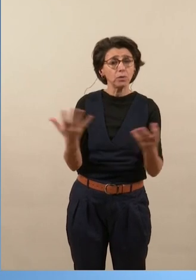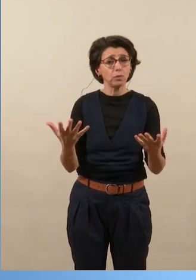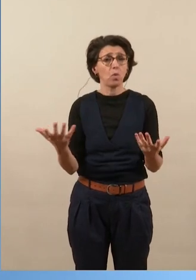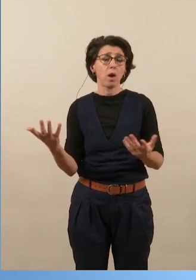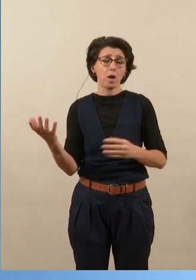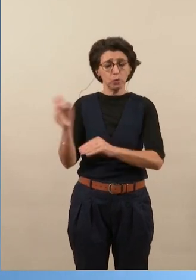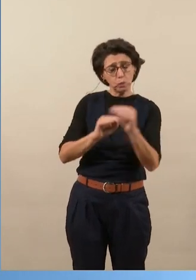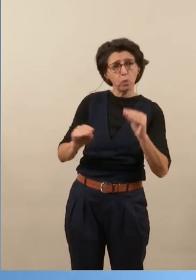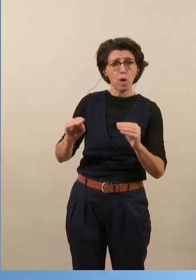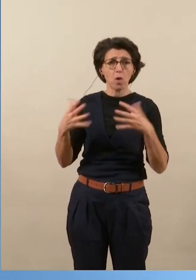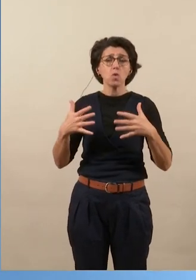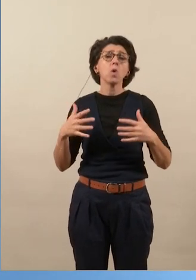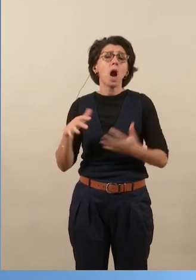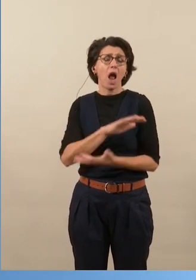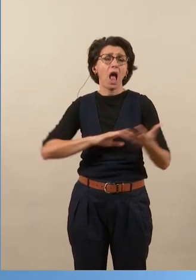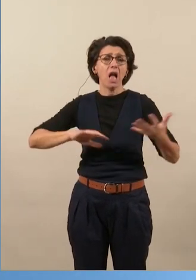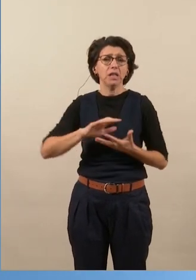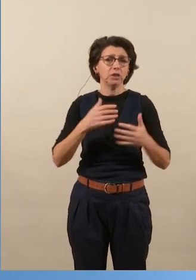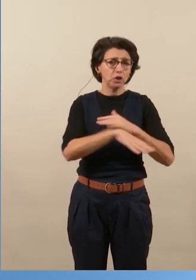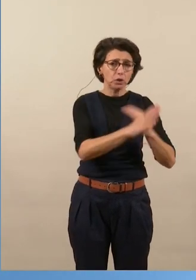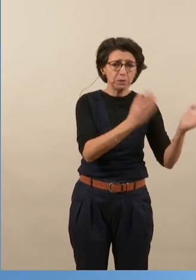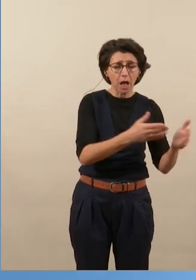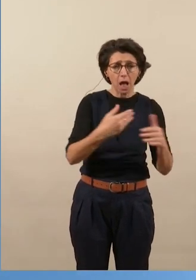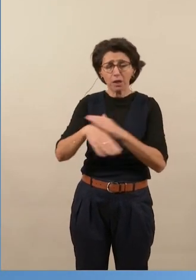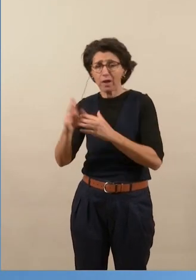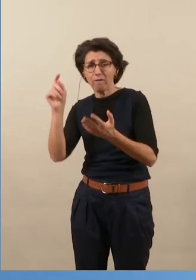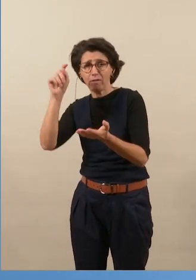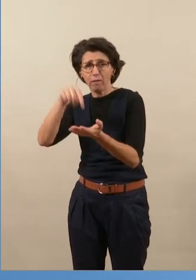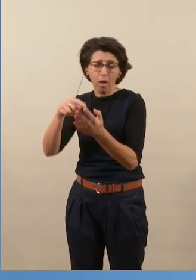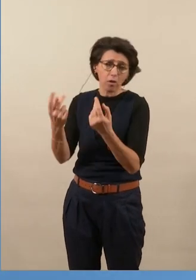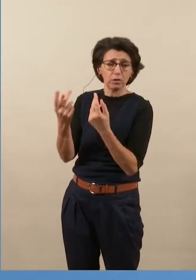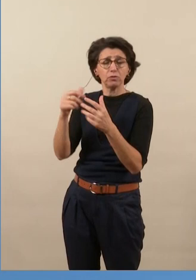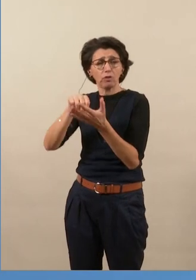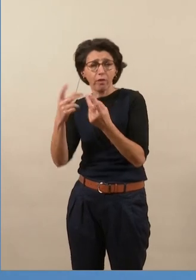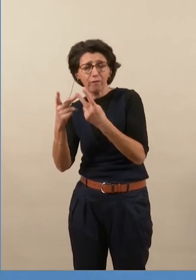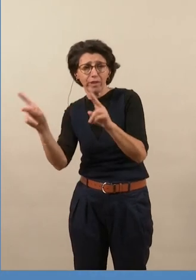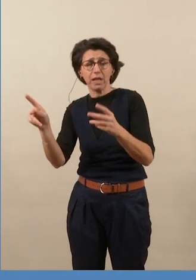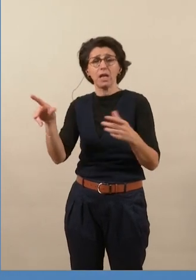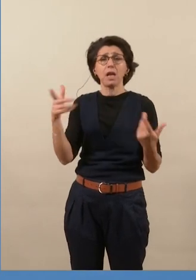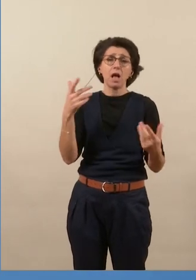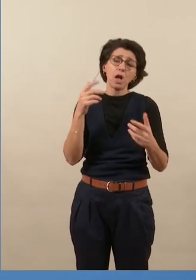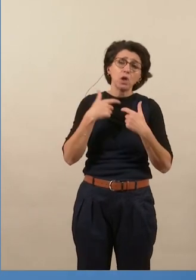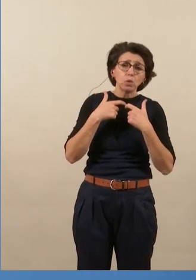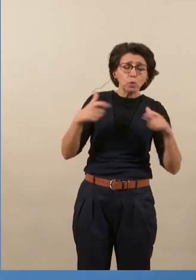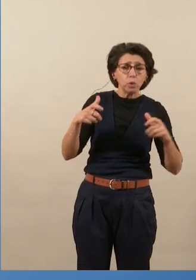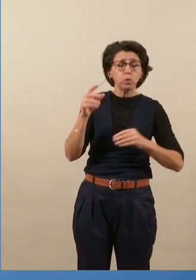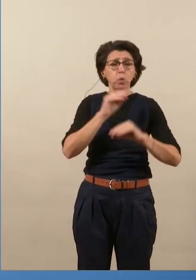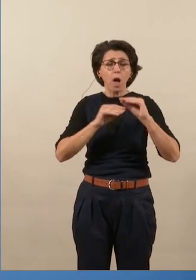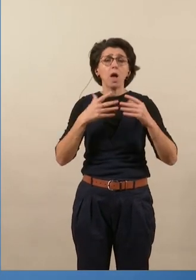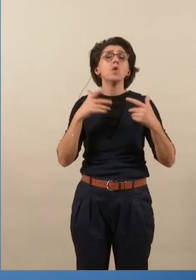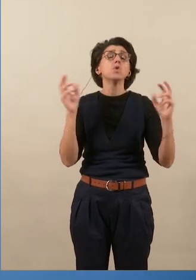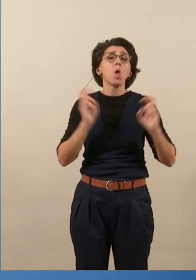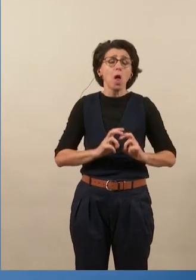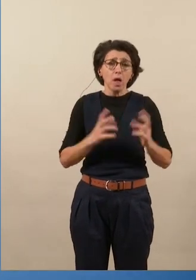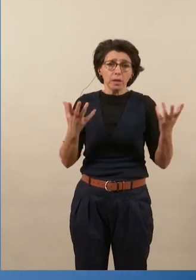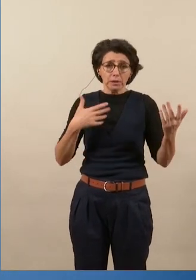crise à l'hôpital en ville et à l'heure où les inégalité de santé et d'accès aux soins culmineent la ville de